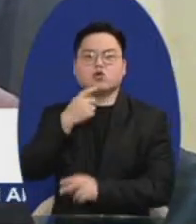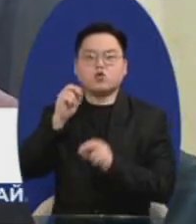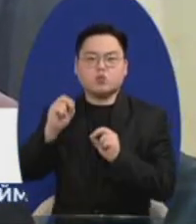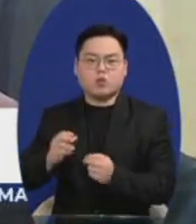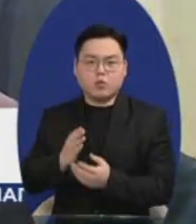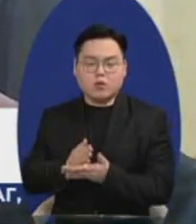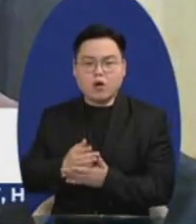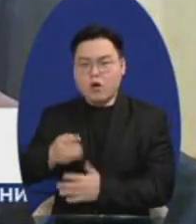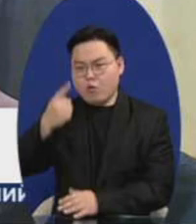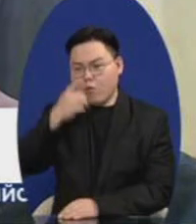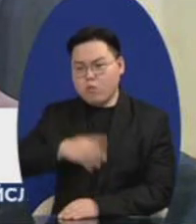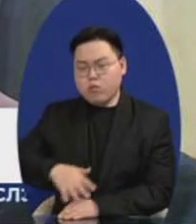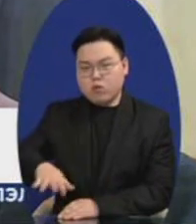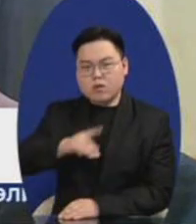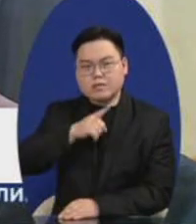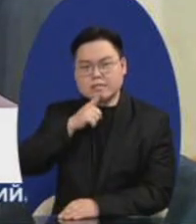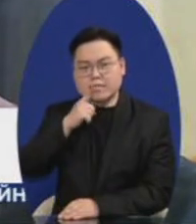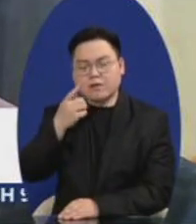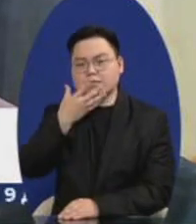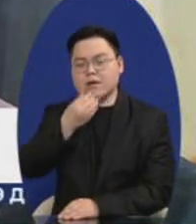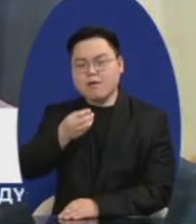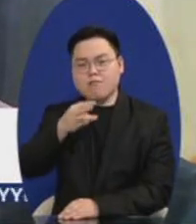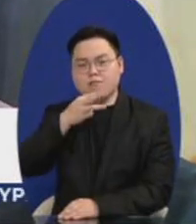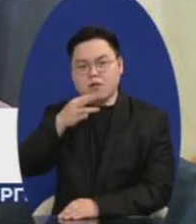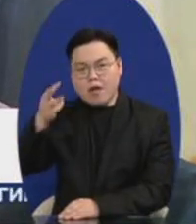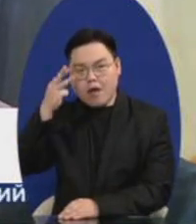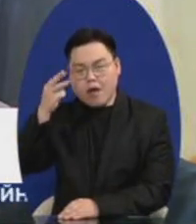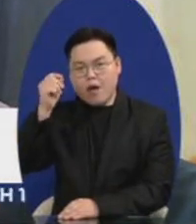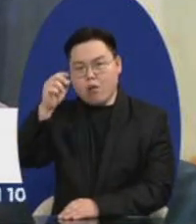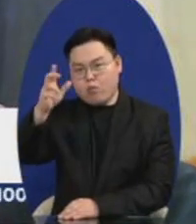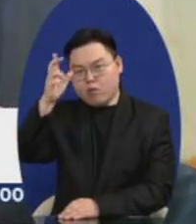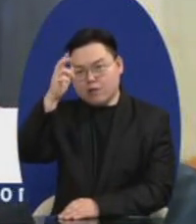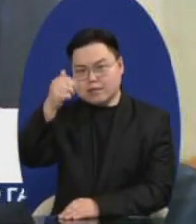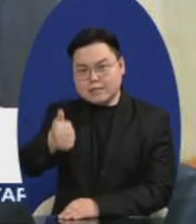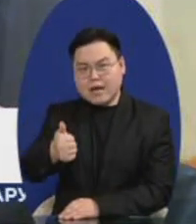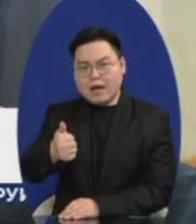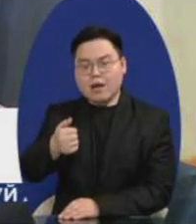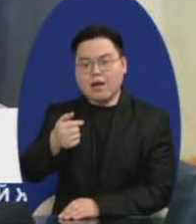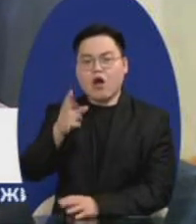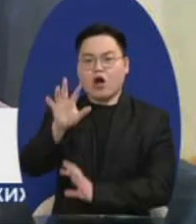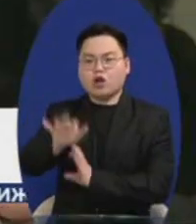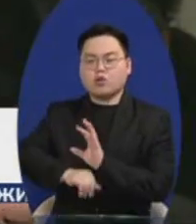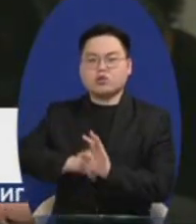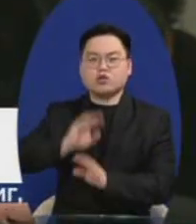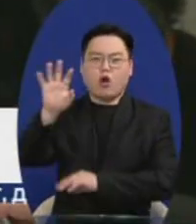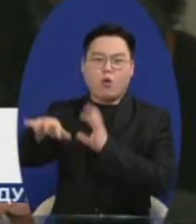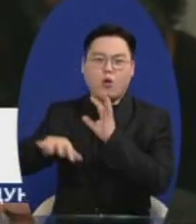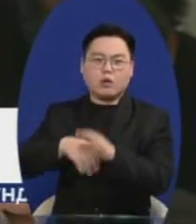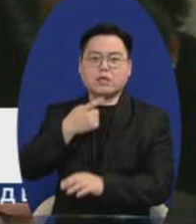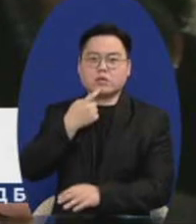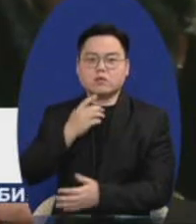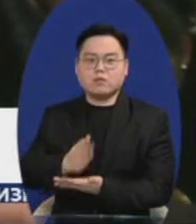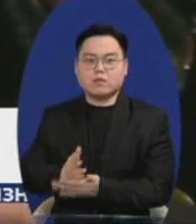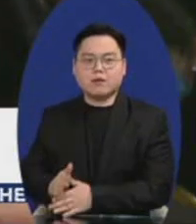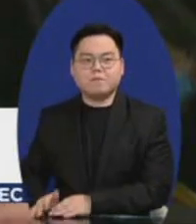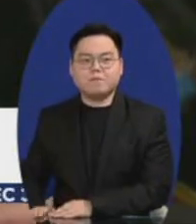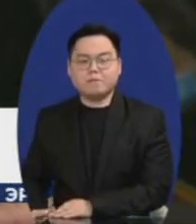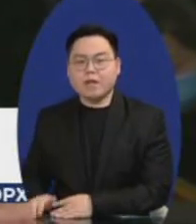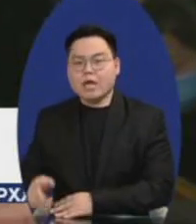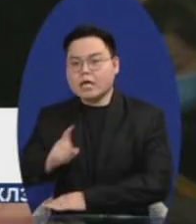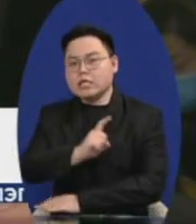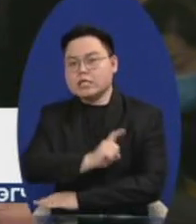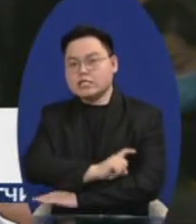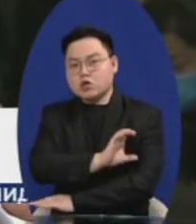бүх сайхан залуучууд мэдлэгтэй боловсролтой ирүү сарвуулууд нь гадагшаа явж штэ. Хичээл сургалтыг яагаад одоо